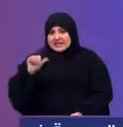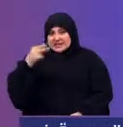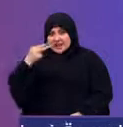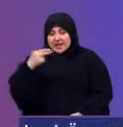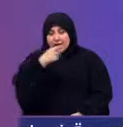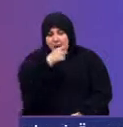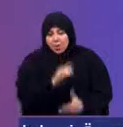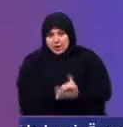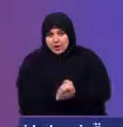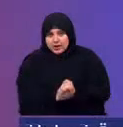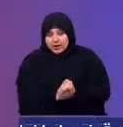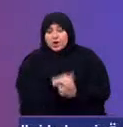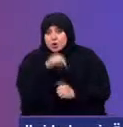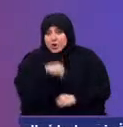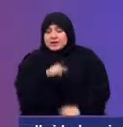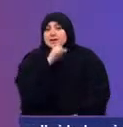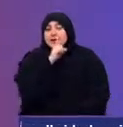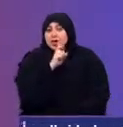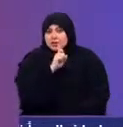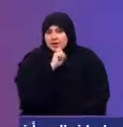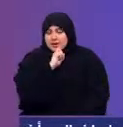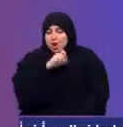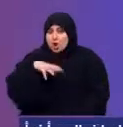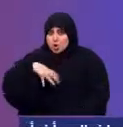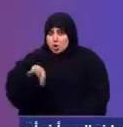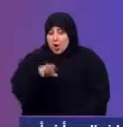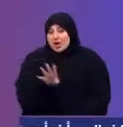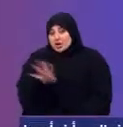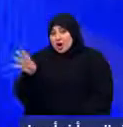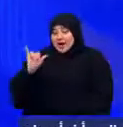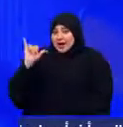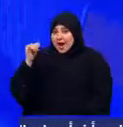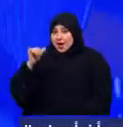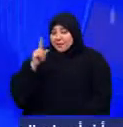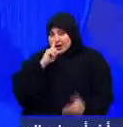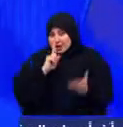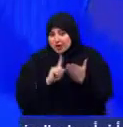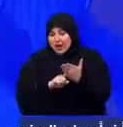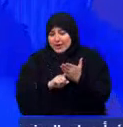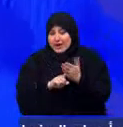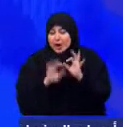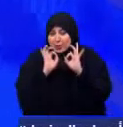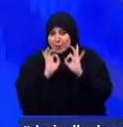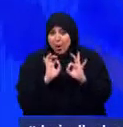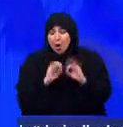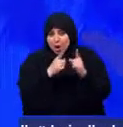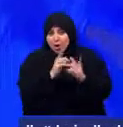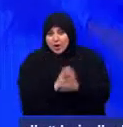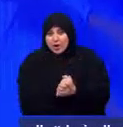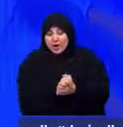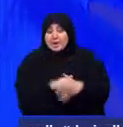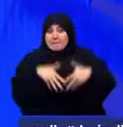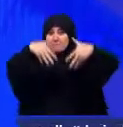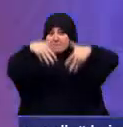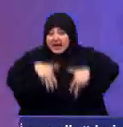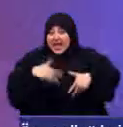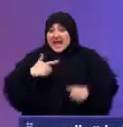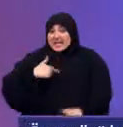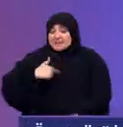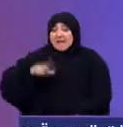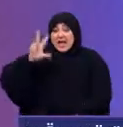بإذن الله. دكتور، قطر ودول من الشرق الأوسط تشق طريقها نحو مناعة القطيع